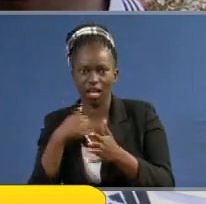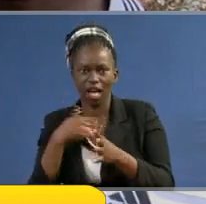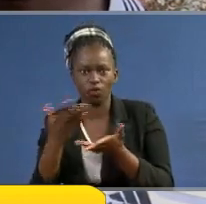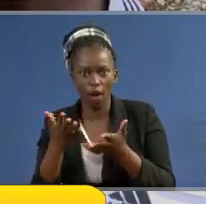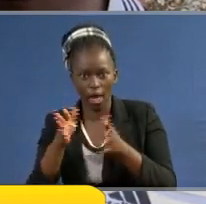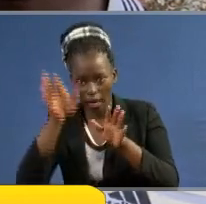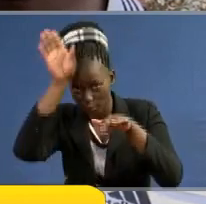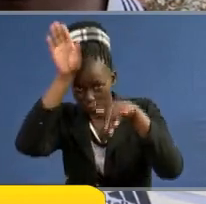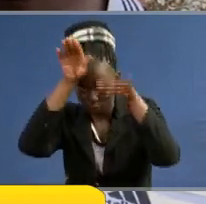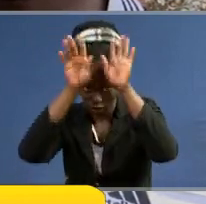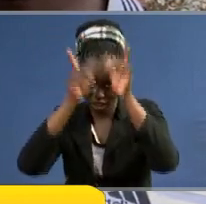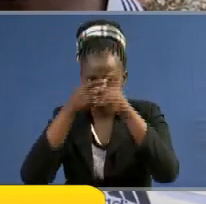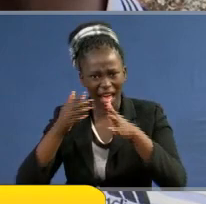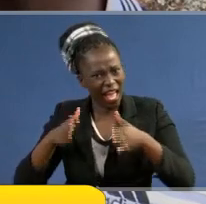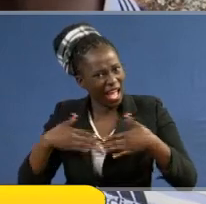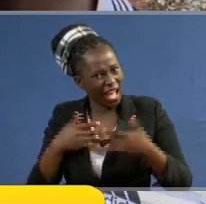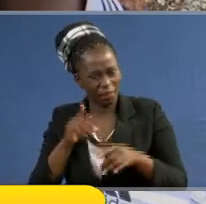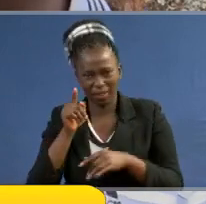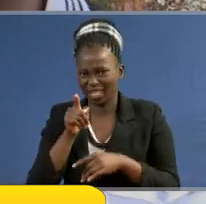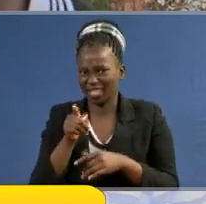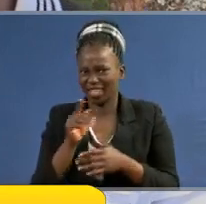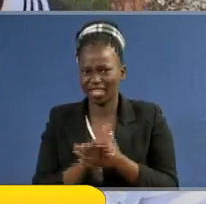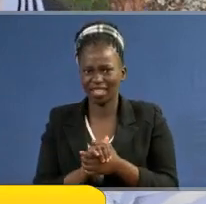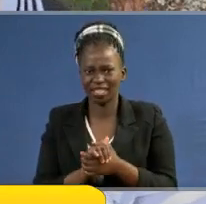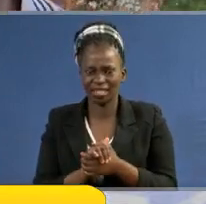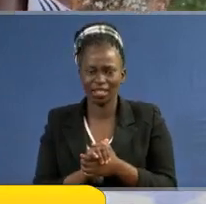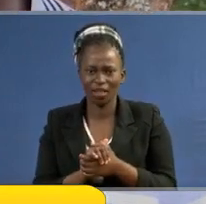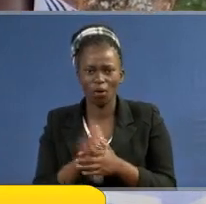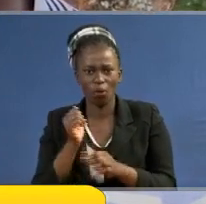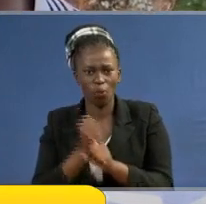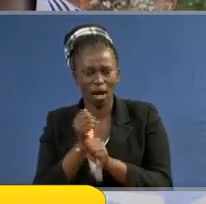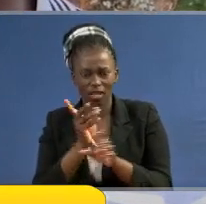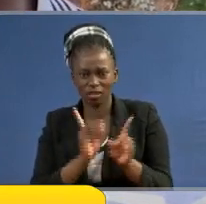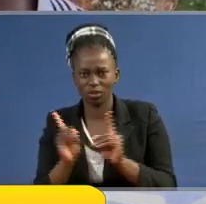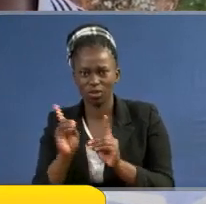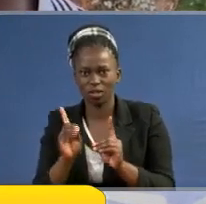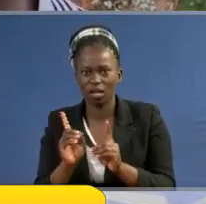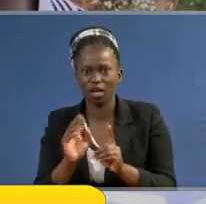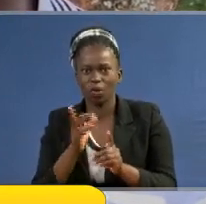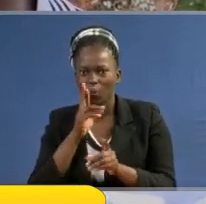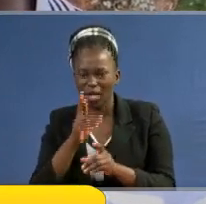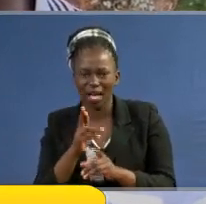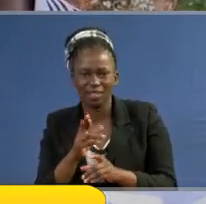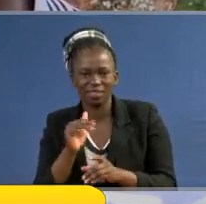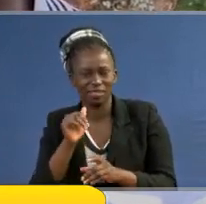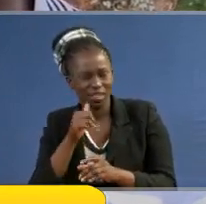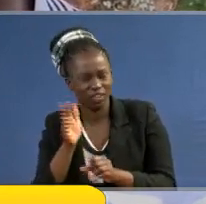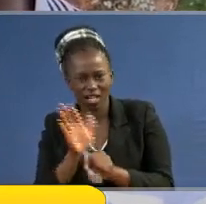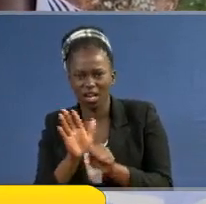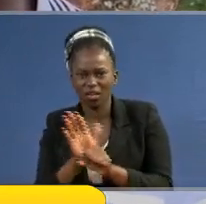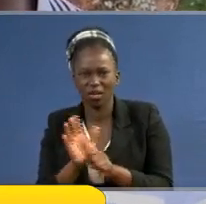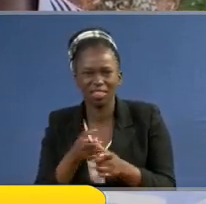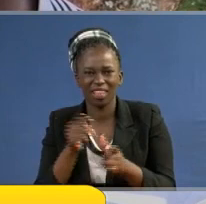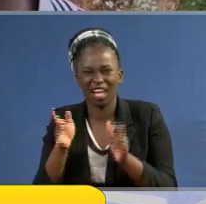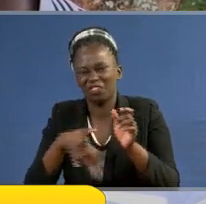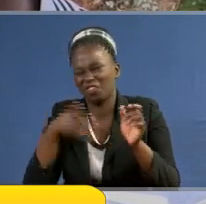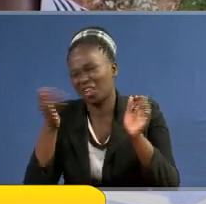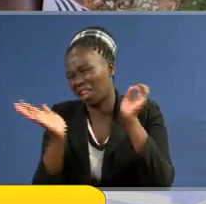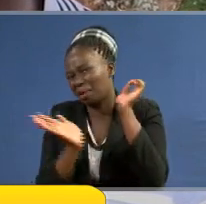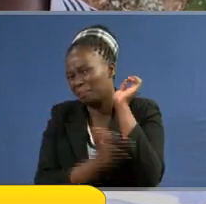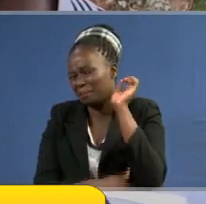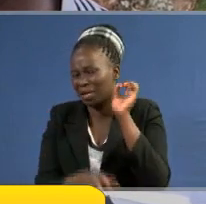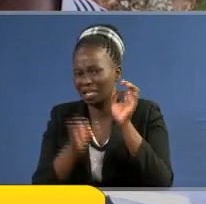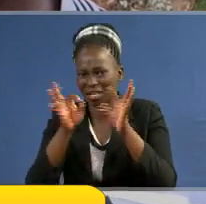punda, na anafurahia huyo mnyama kweli kwa kasi ile ambayo anafanya. Sisi tunaumia zaidi, tunaudhika hata kaa tuko kwa